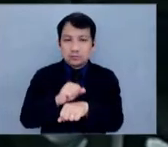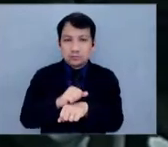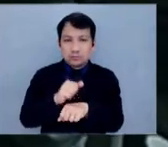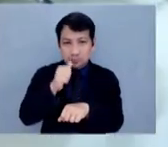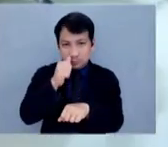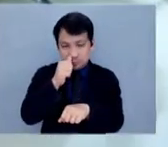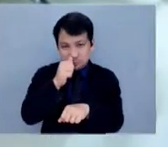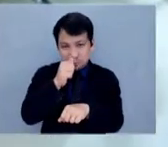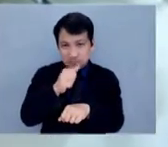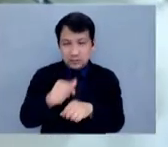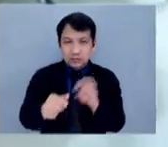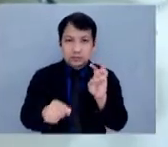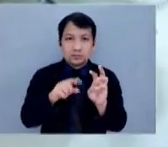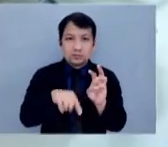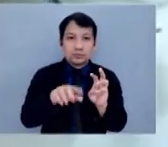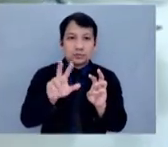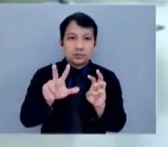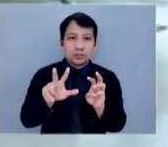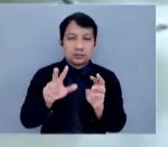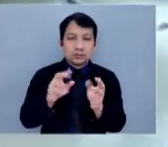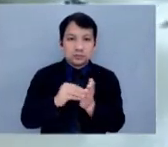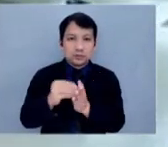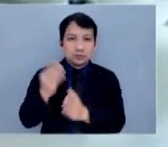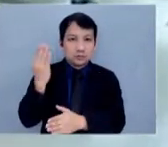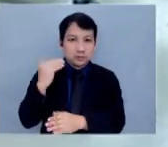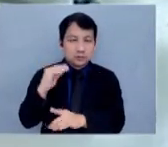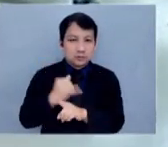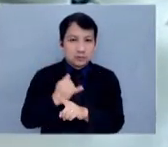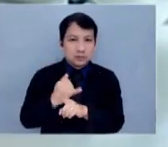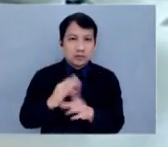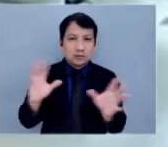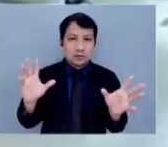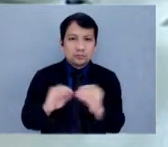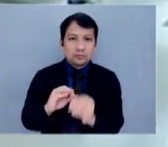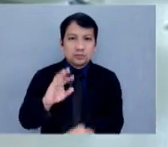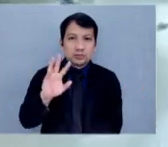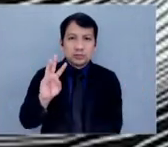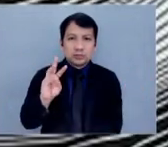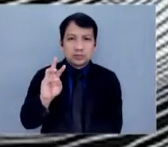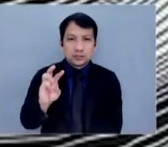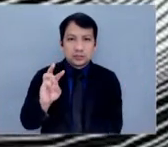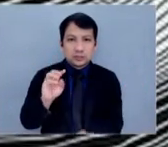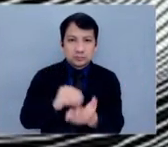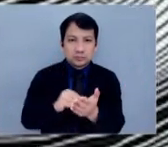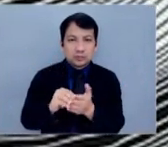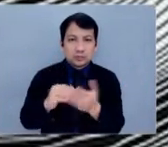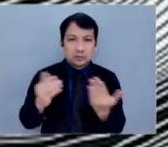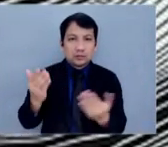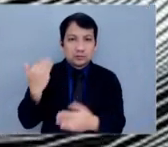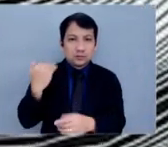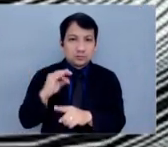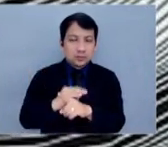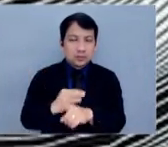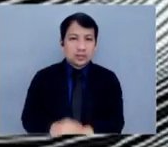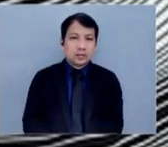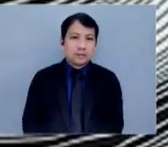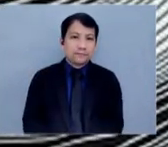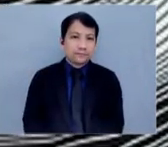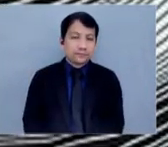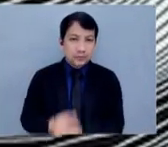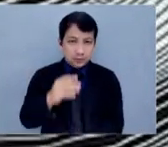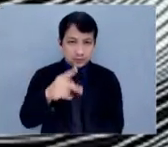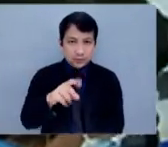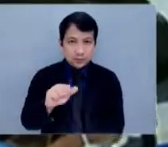sa 6.3 million noong Enero ay higit 6 million na lang sila nitong Pebrero. Ayon pa sa PSA,